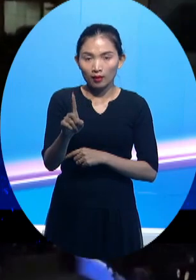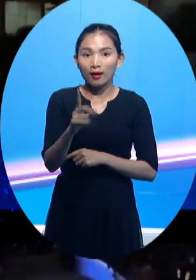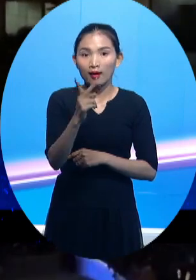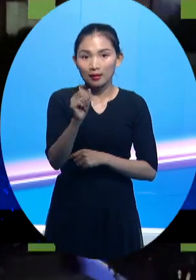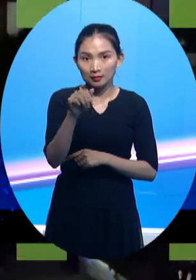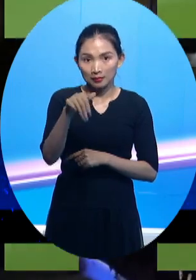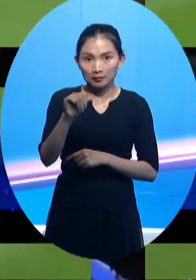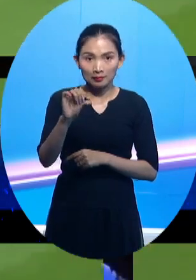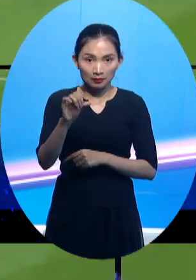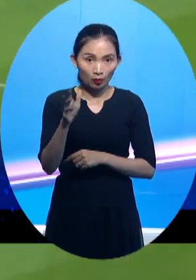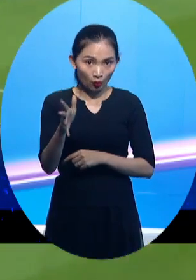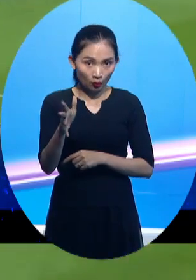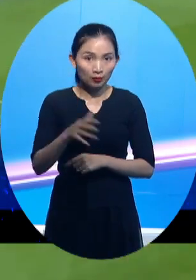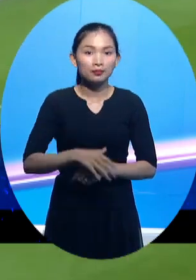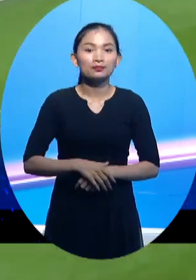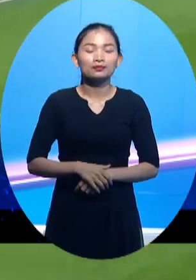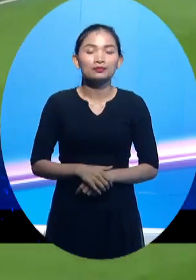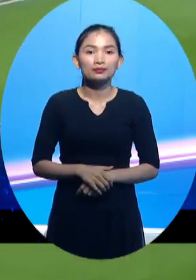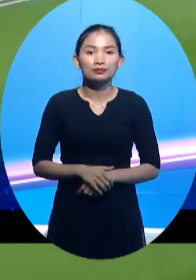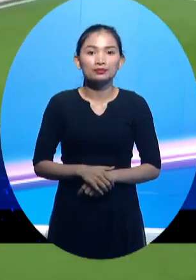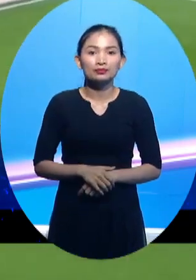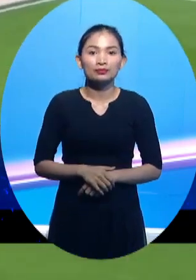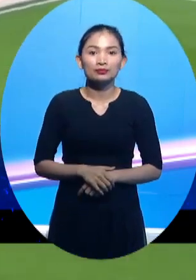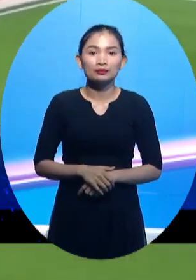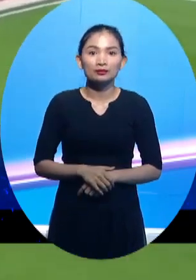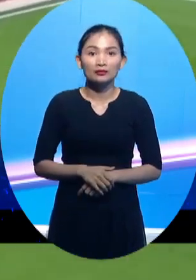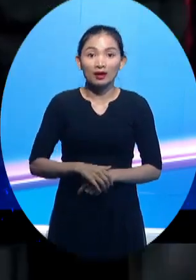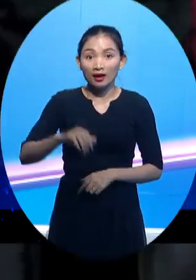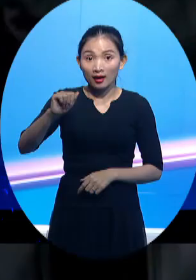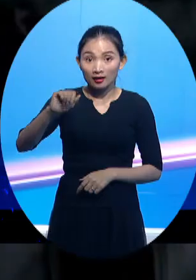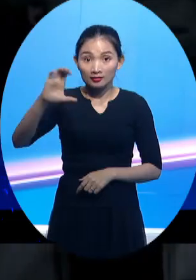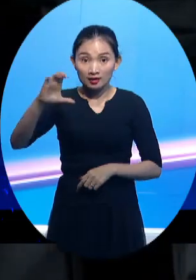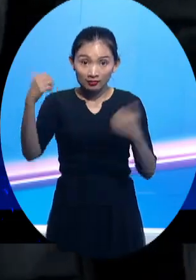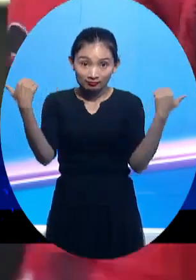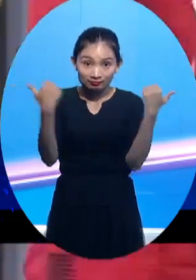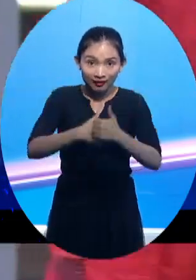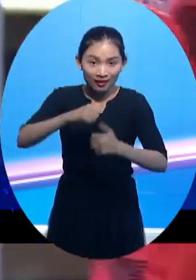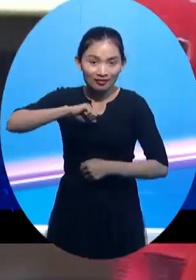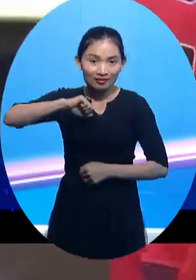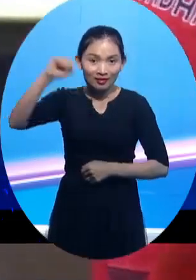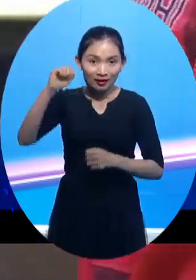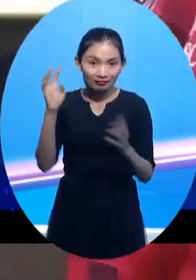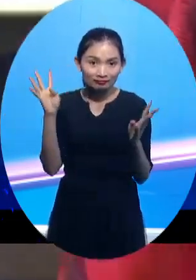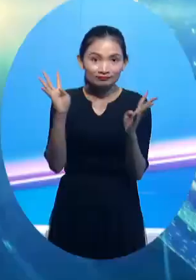hamas tin thể thao Thắng Kar acan vào tu kết cấp quốc gia